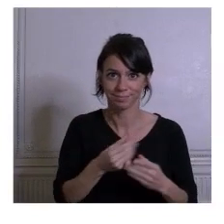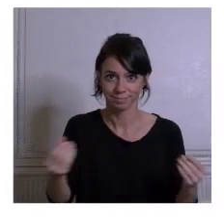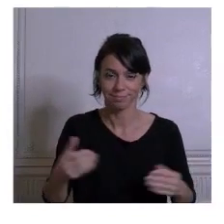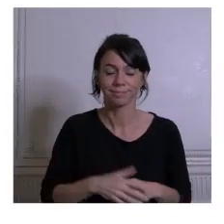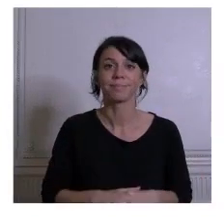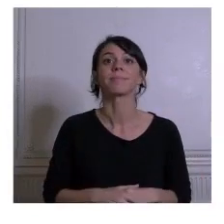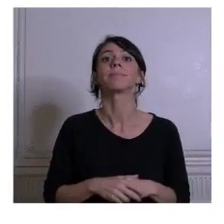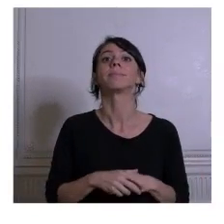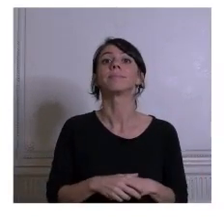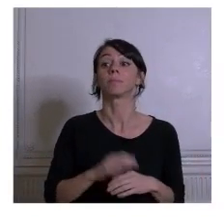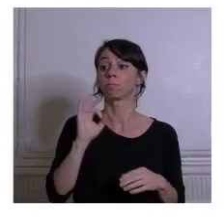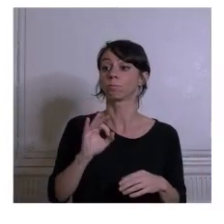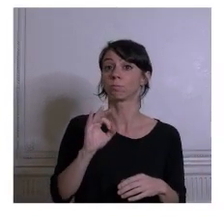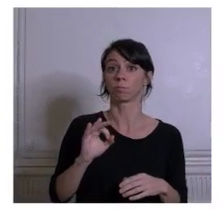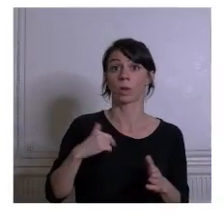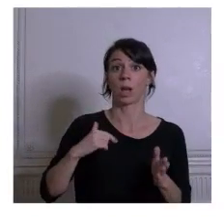Un accompagnement sur